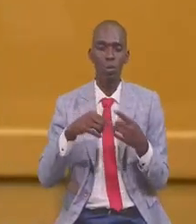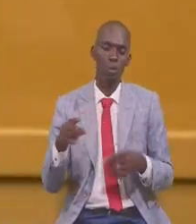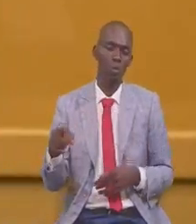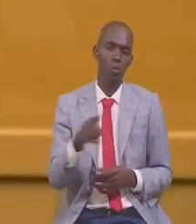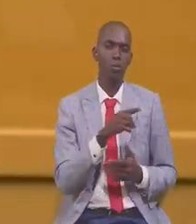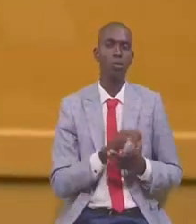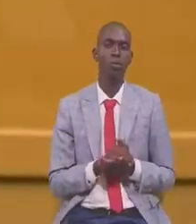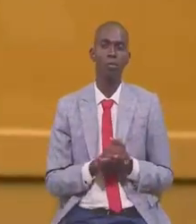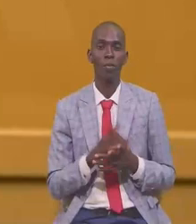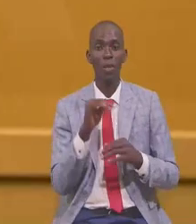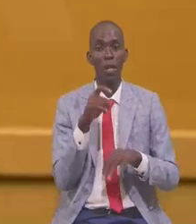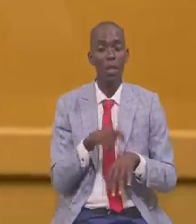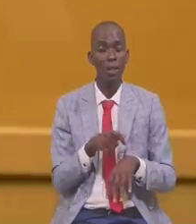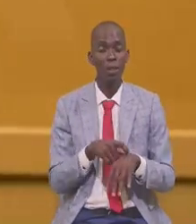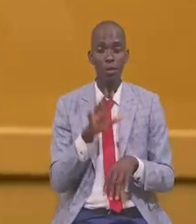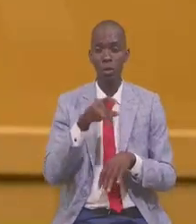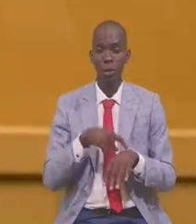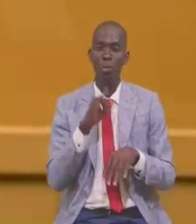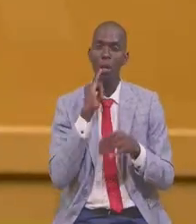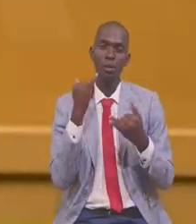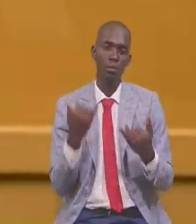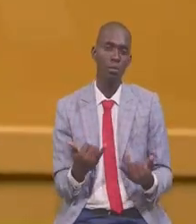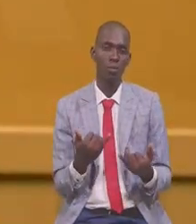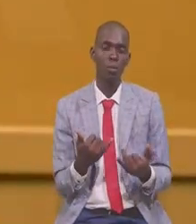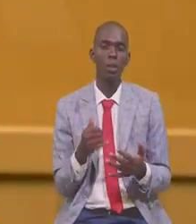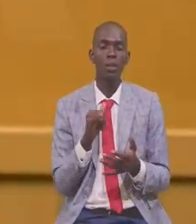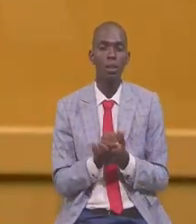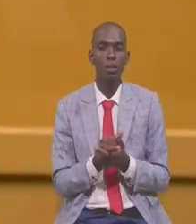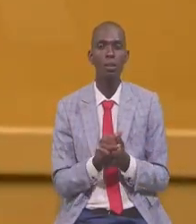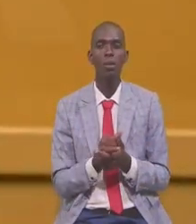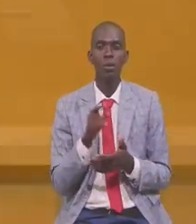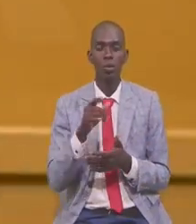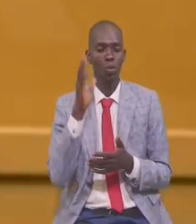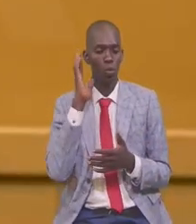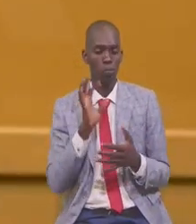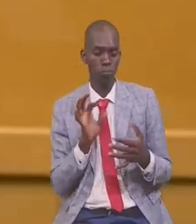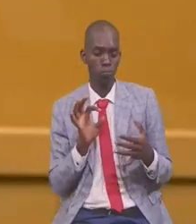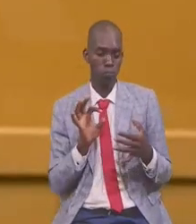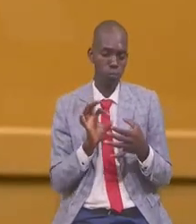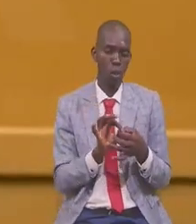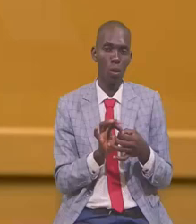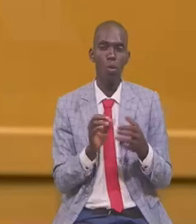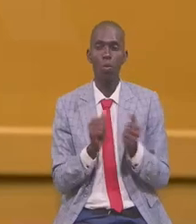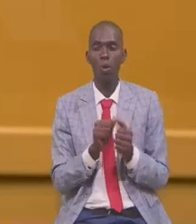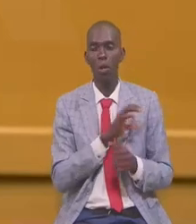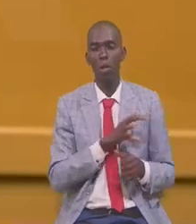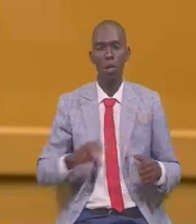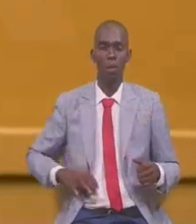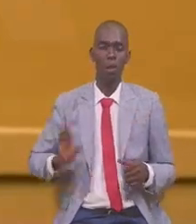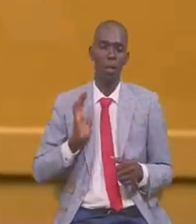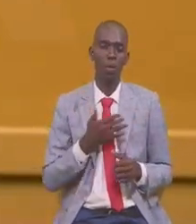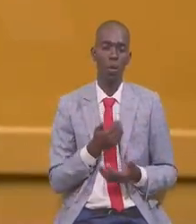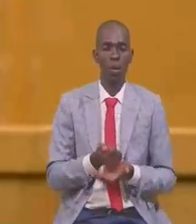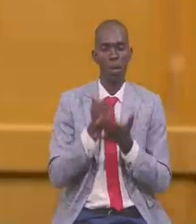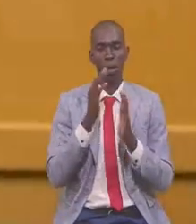Ton moment est venu que tu vas te lier à Christ, ton bienfaiteur, pour qu'il